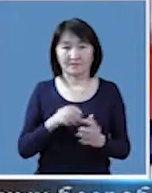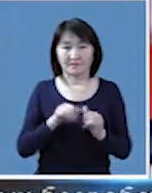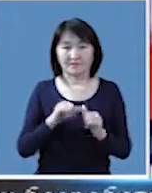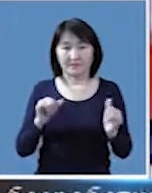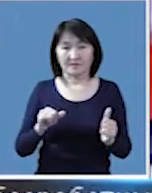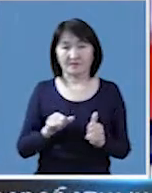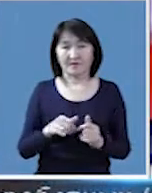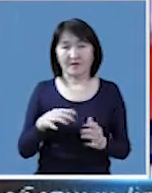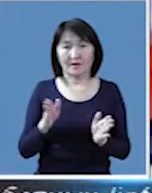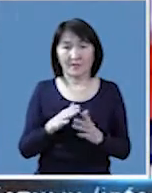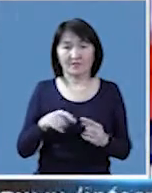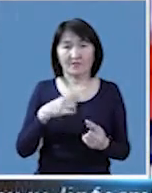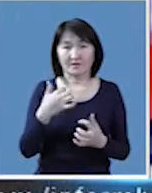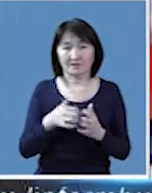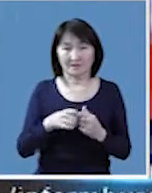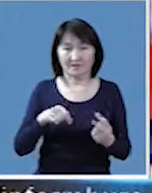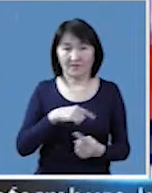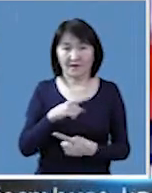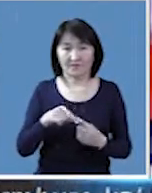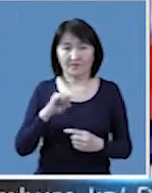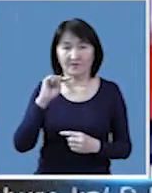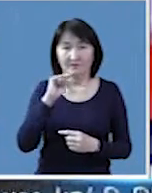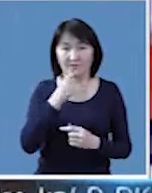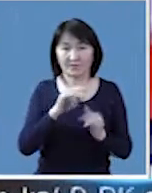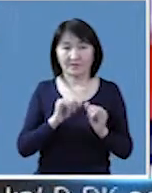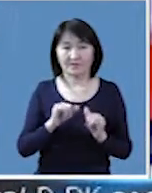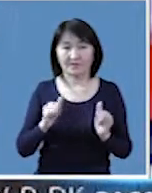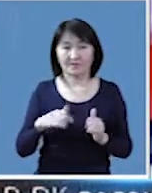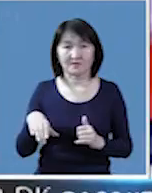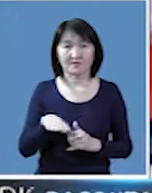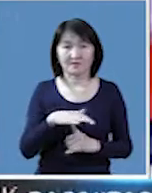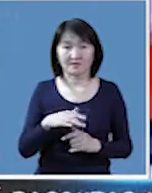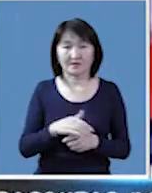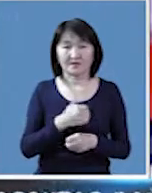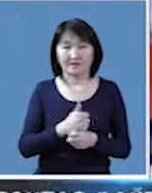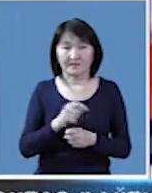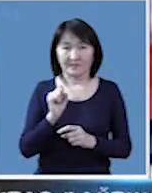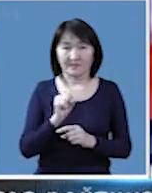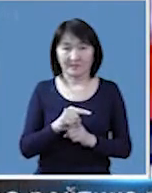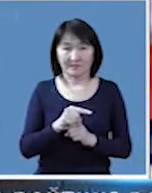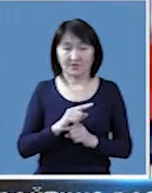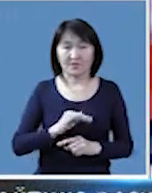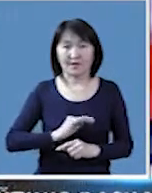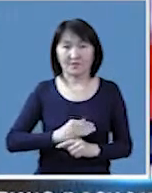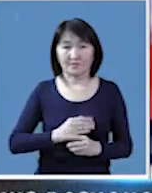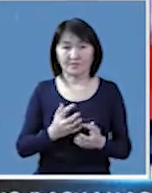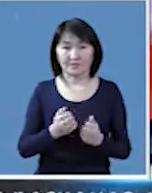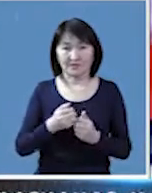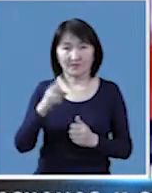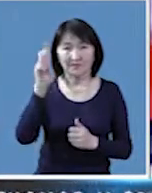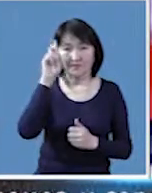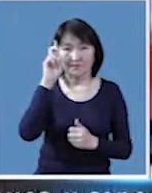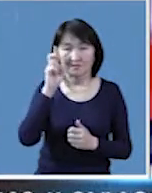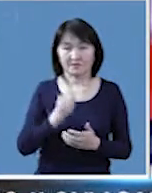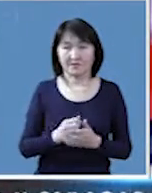Малого и среднего бизнеса – основа экономики любой страны. В этом направлении одной из главных задач является защита предпринимателей со стороны